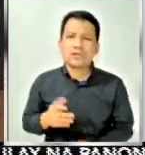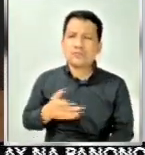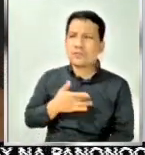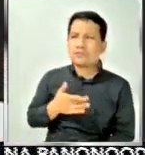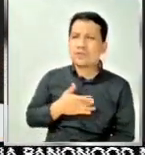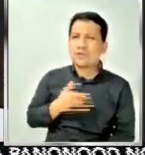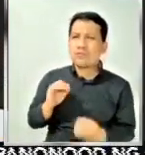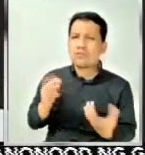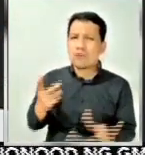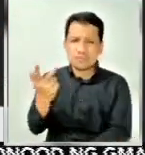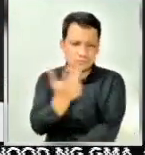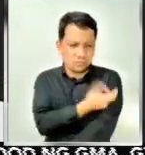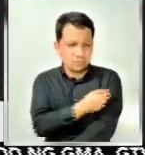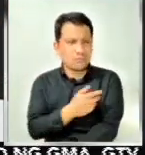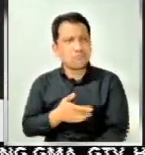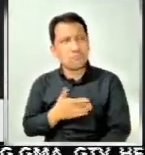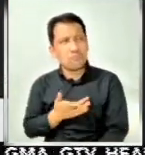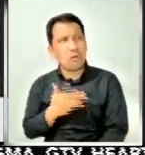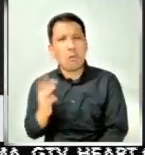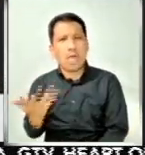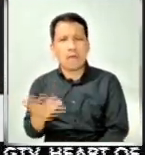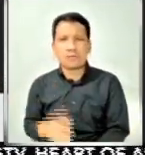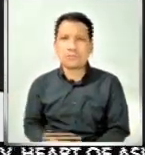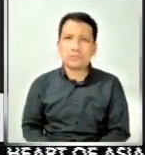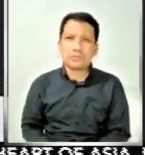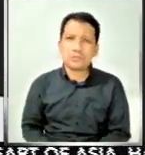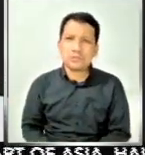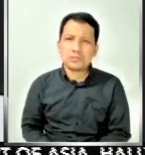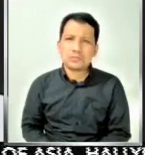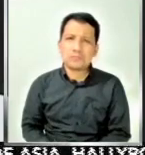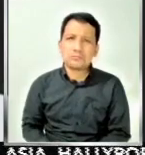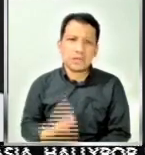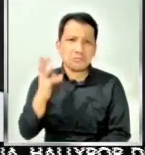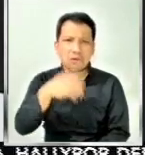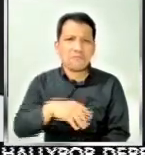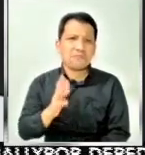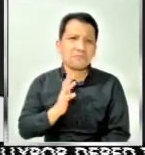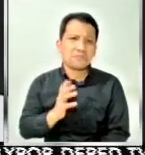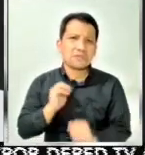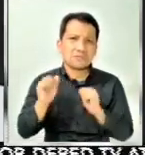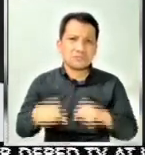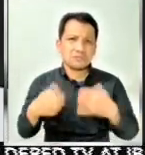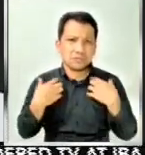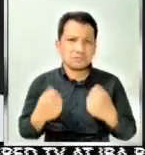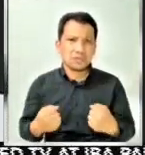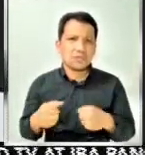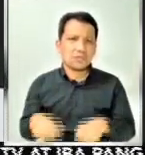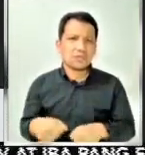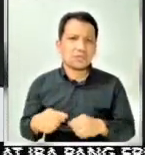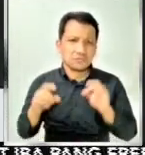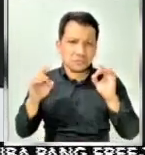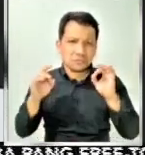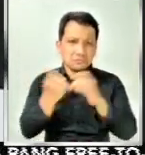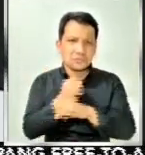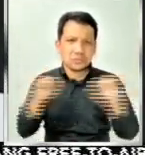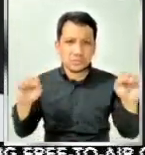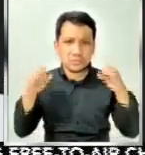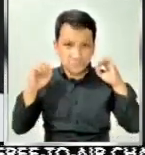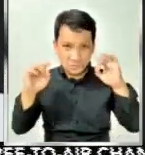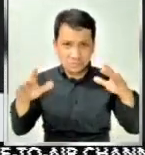side effect. Isang kuhan yan para lumakas ang immune system